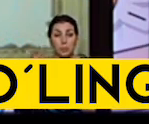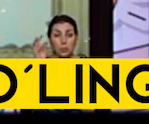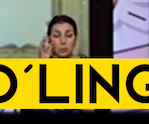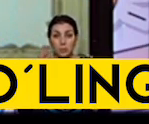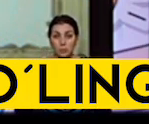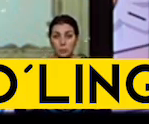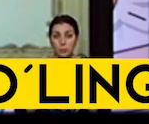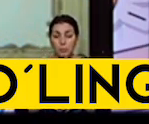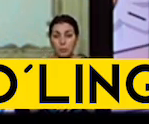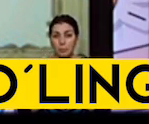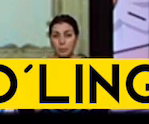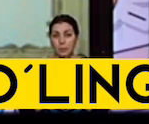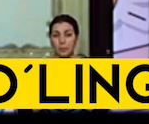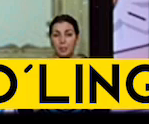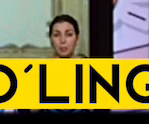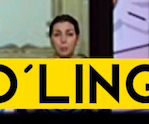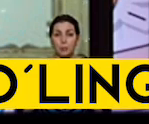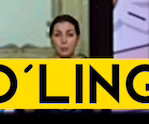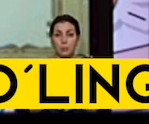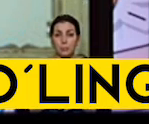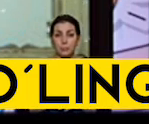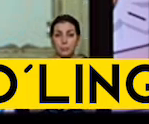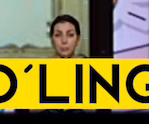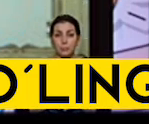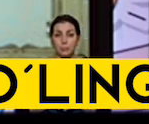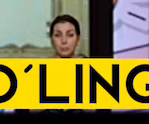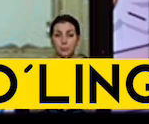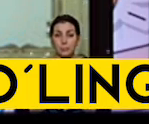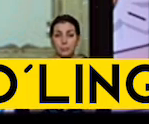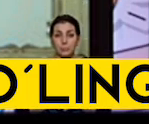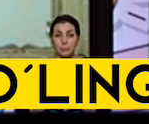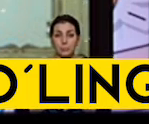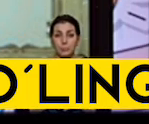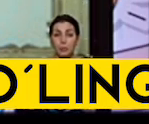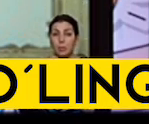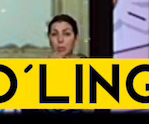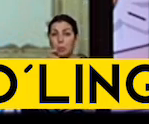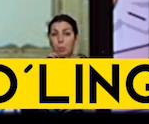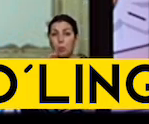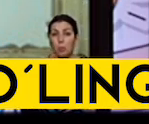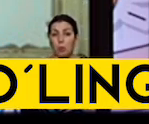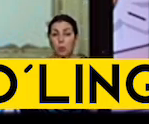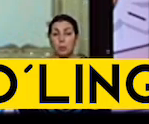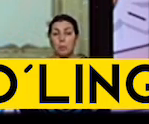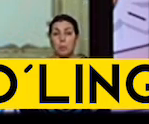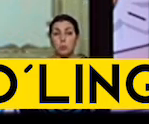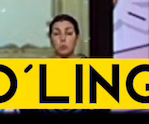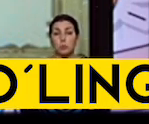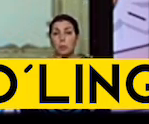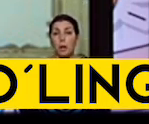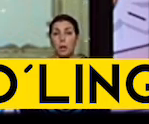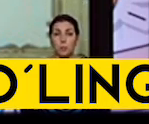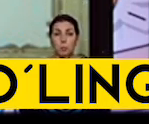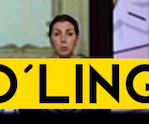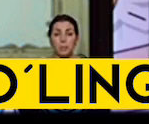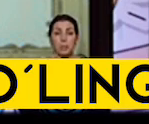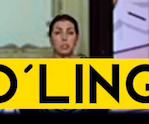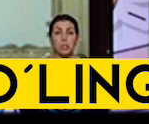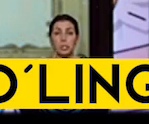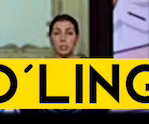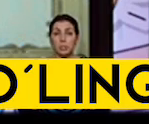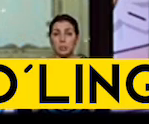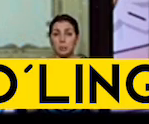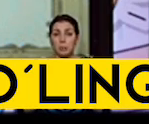Yodingizga tushdimi? Barakalla bolajonlar. Demak, bobo, men so'zimni qaytib oldim. Hech